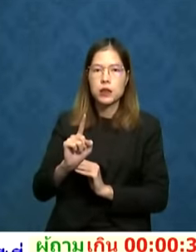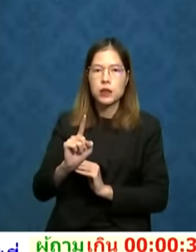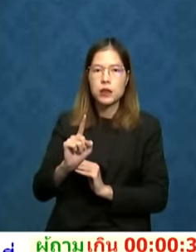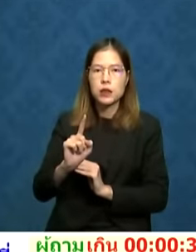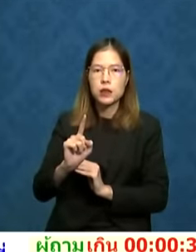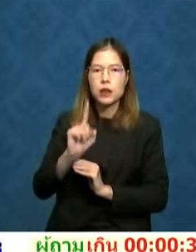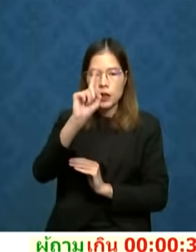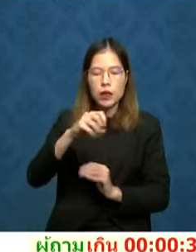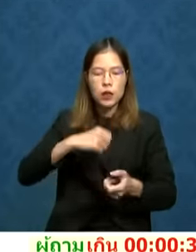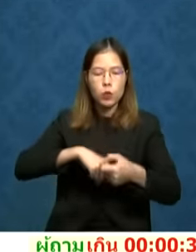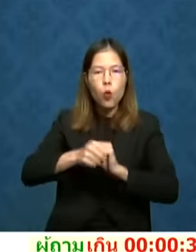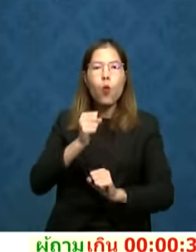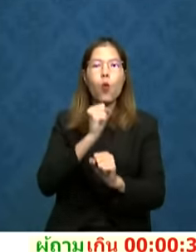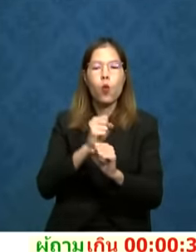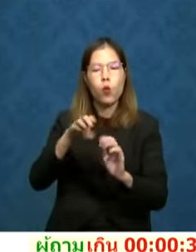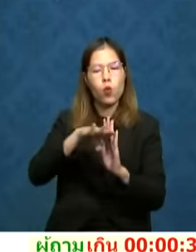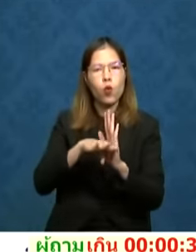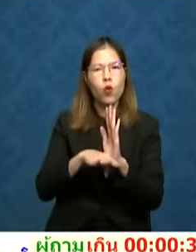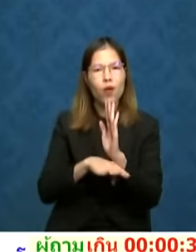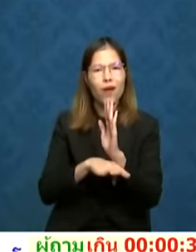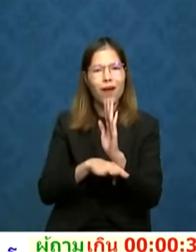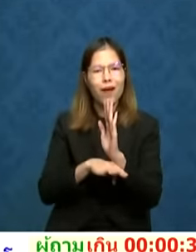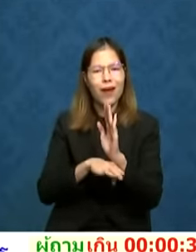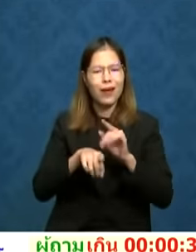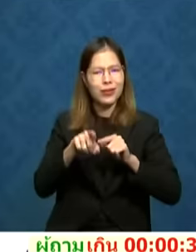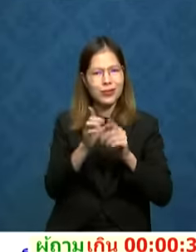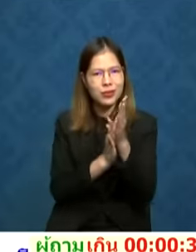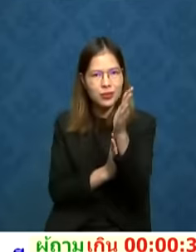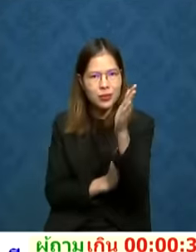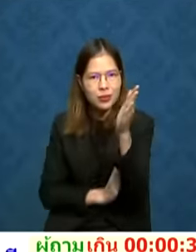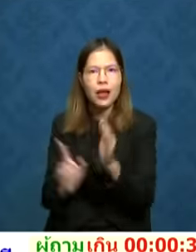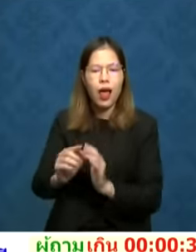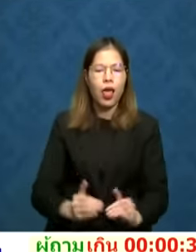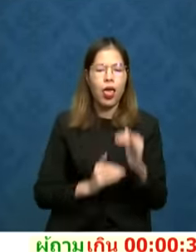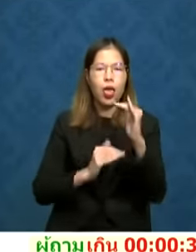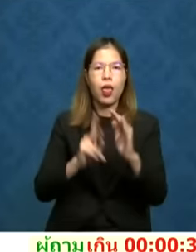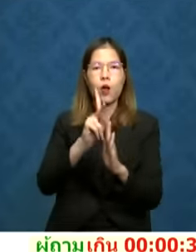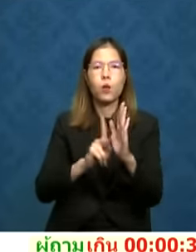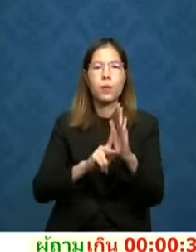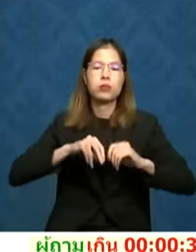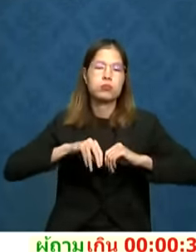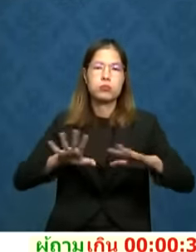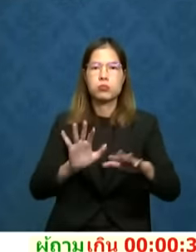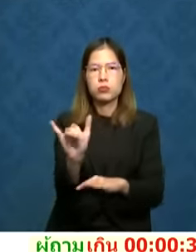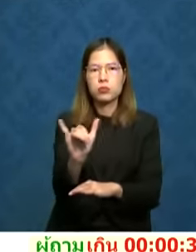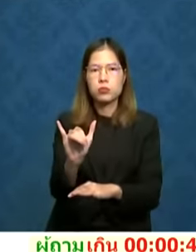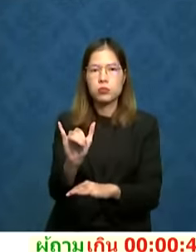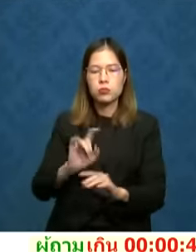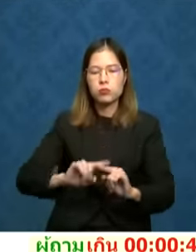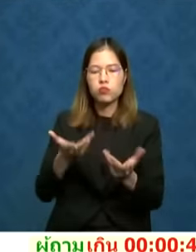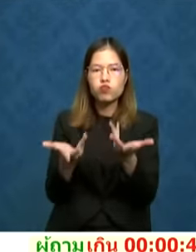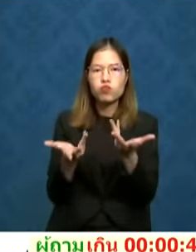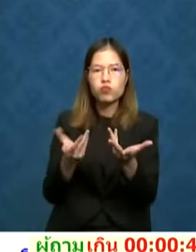บดีว่ากระบวนการตอนนี้ก็คยไปไม่ถึงไหนยัไมได้มีการบคบใช้กฎหมายถึงขณะที่จะตามตัวใครก็ตาม